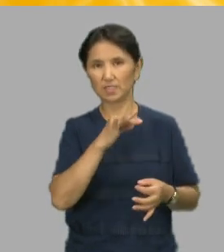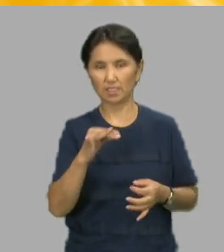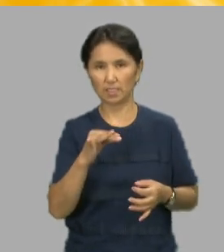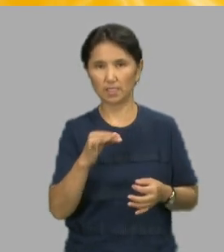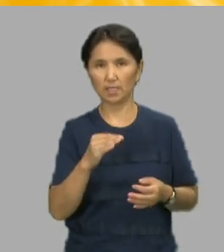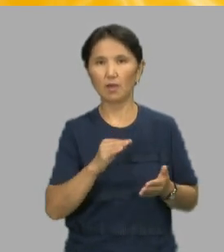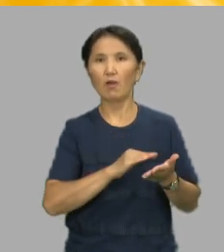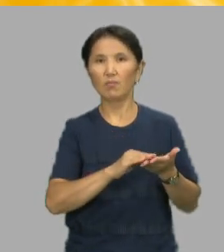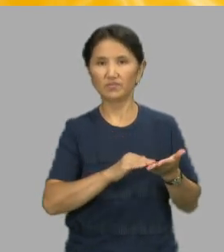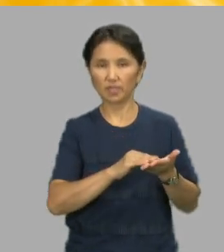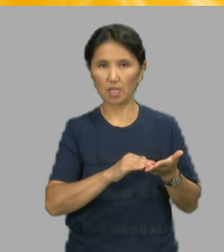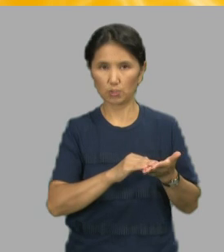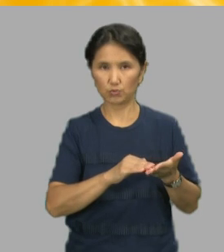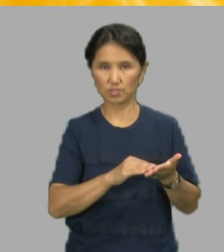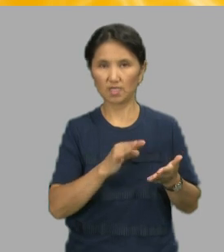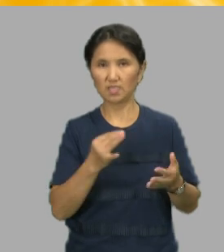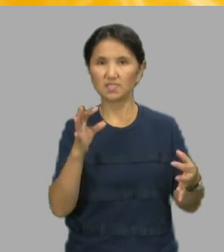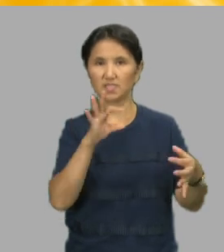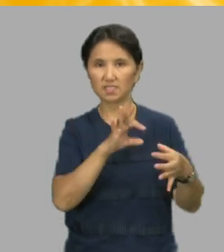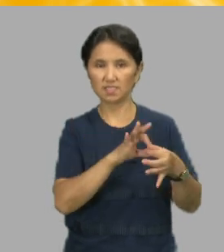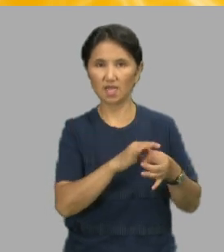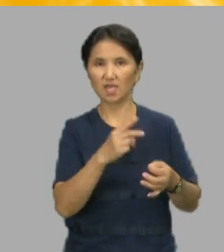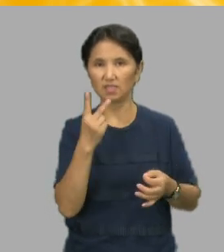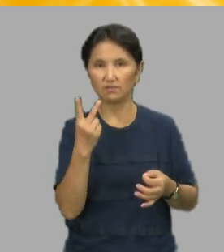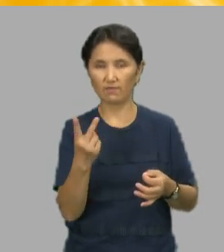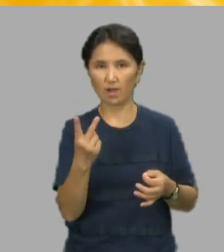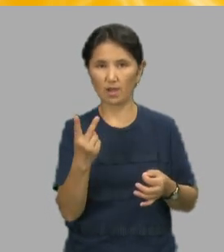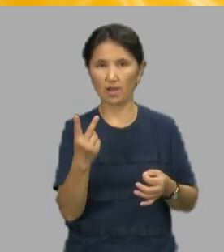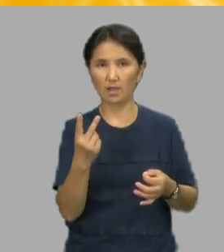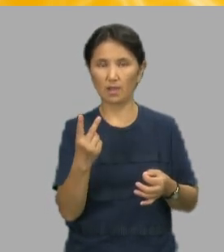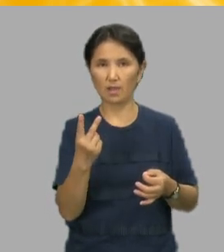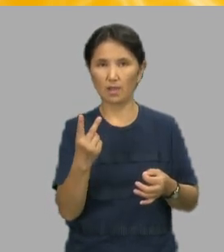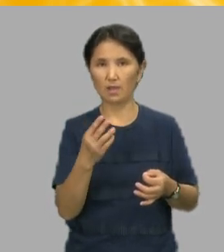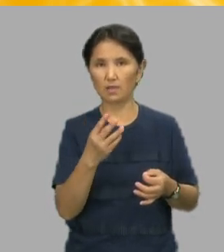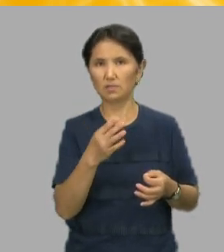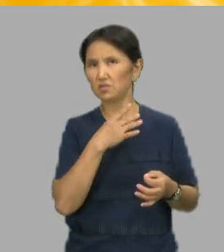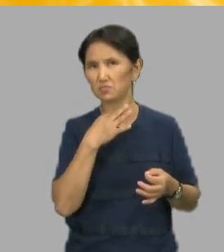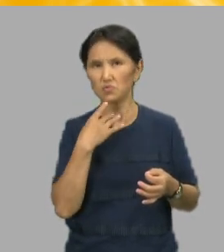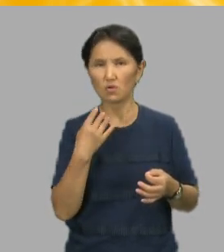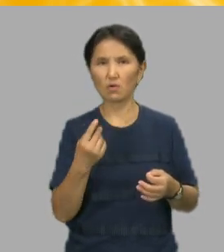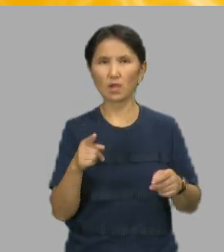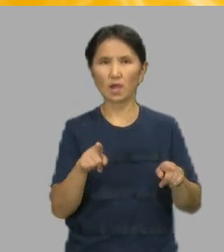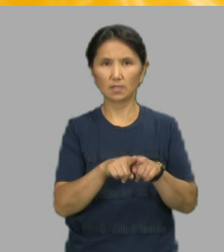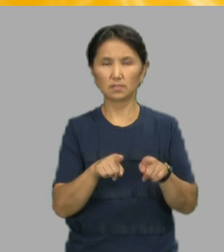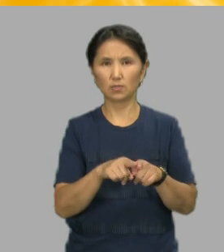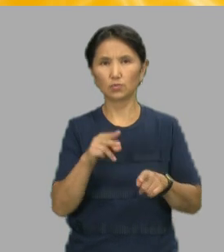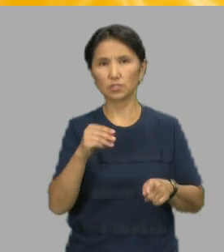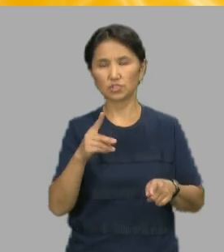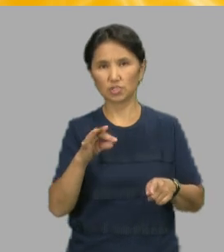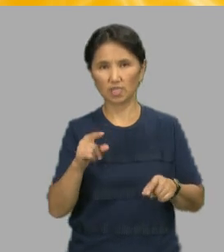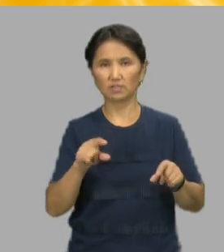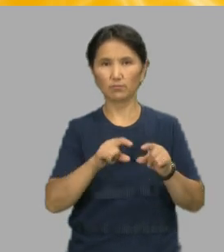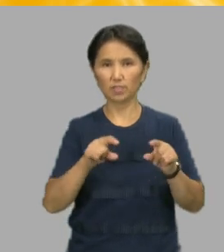Если союз «и» повторяющийся и соединяет несколько однородных